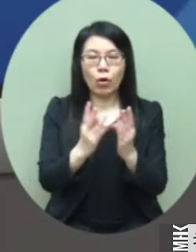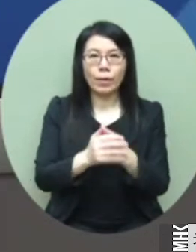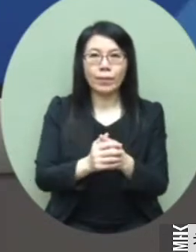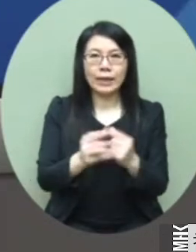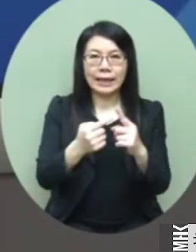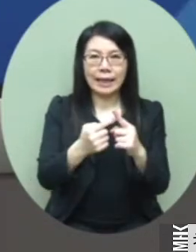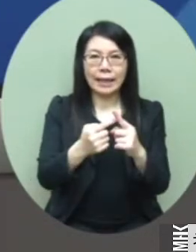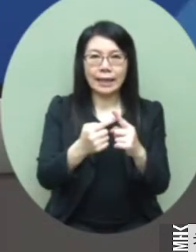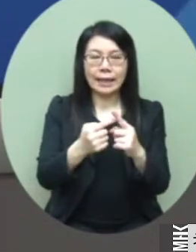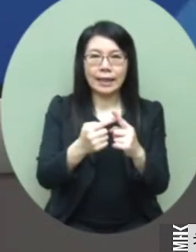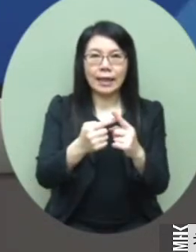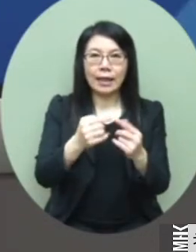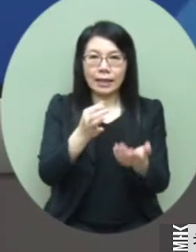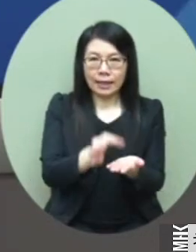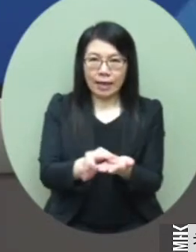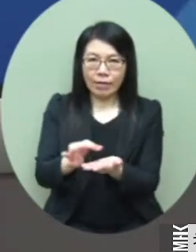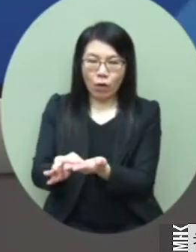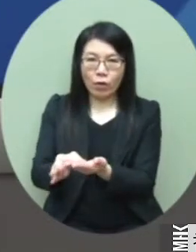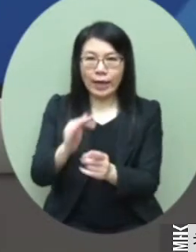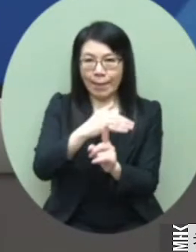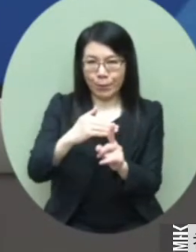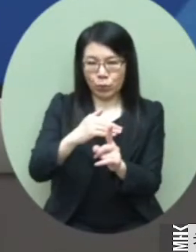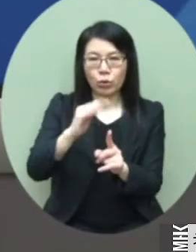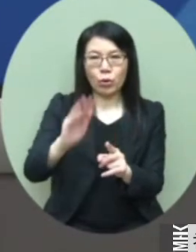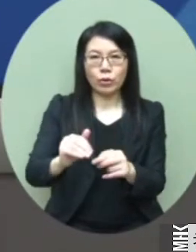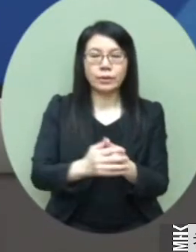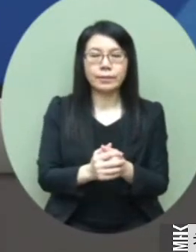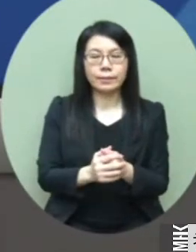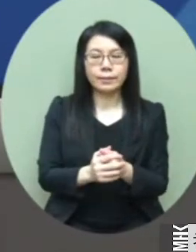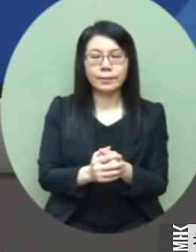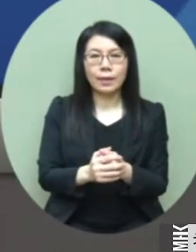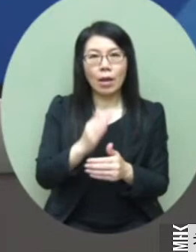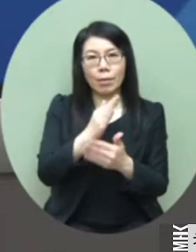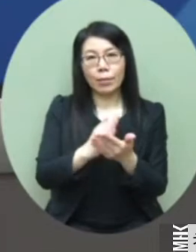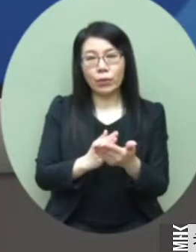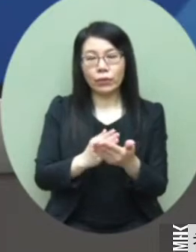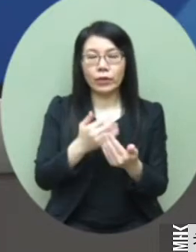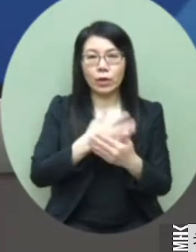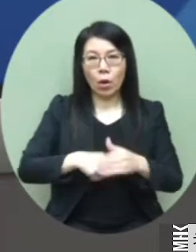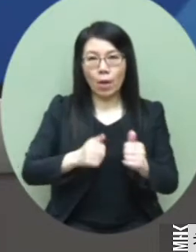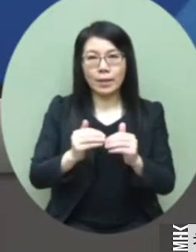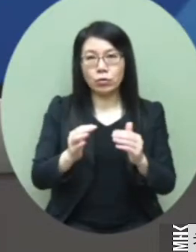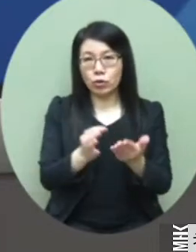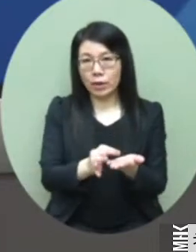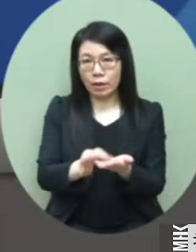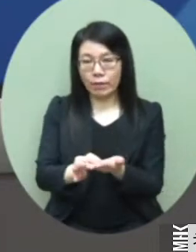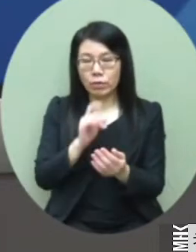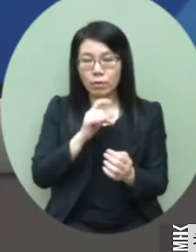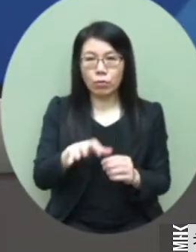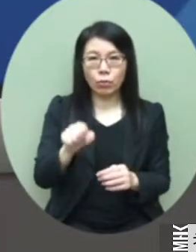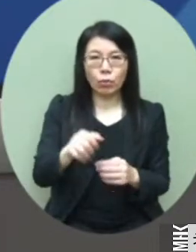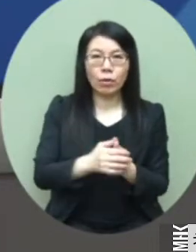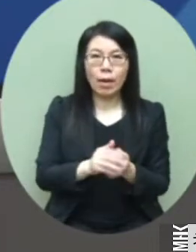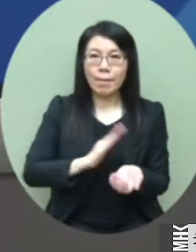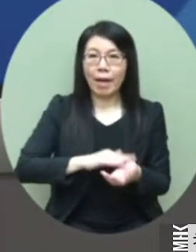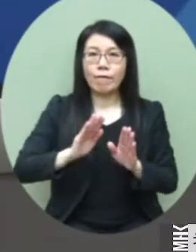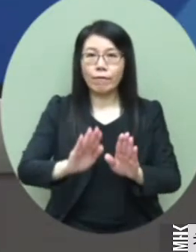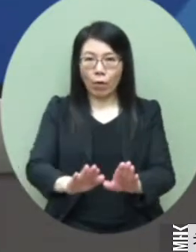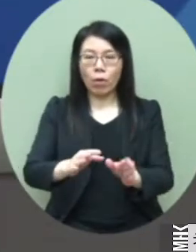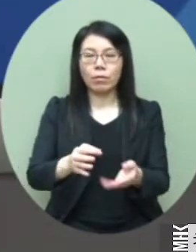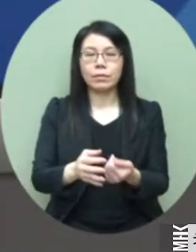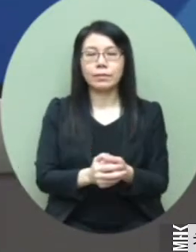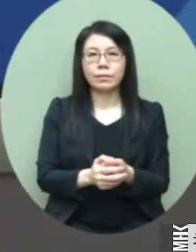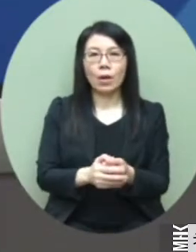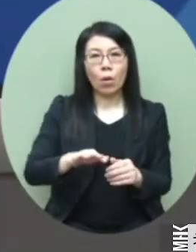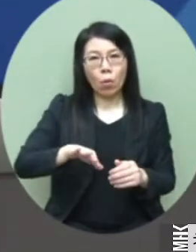納人數嘅一半。由於部分嘅康文署嘅場地咧，而家仍然係用作抗疫用途，